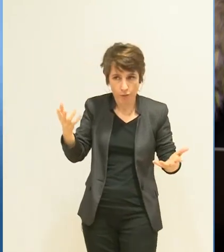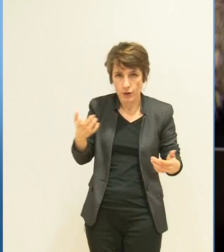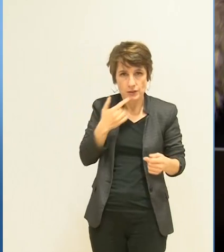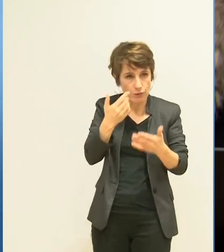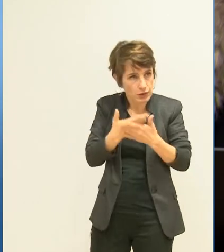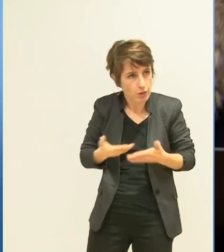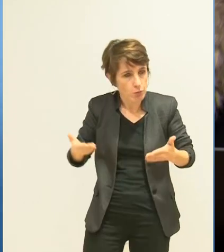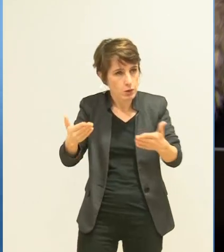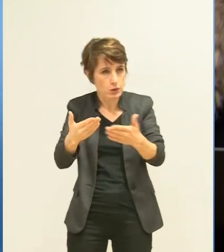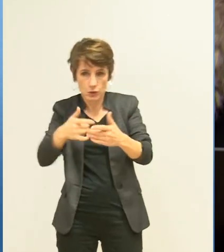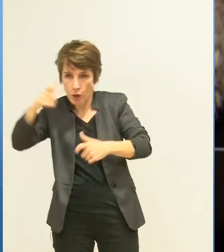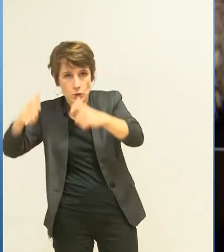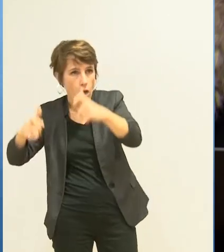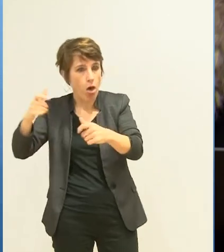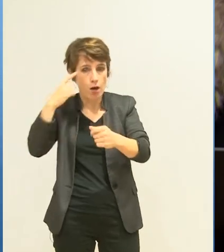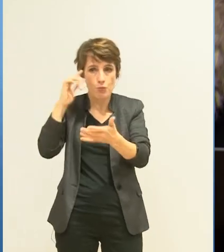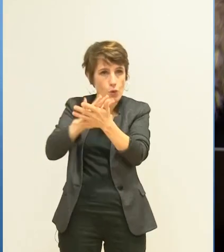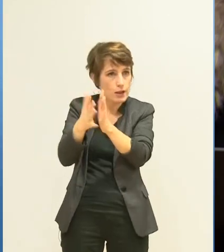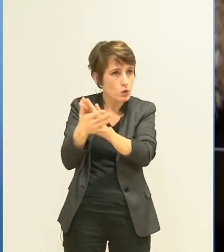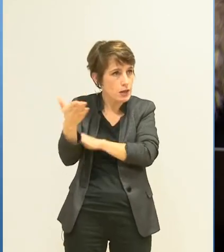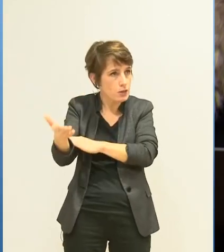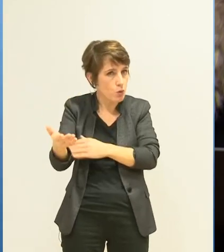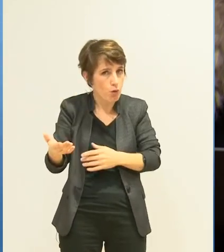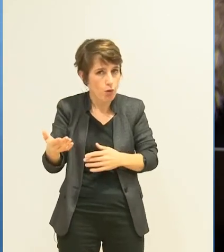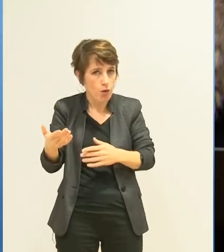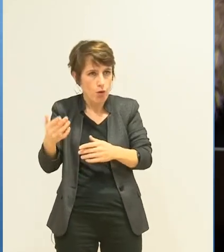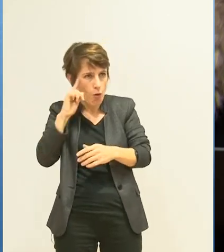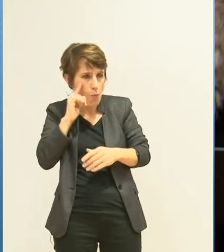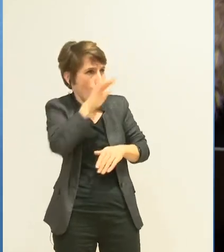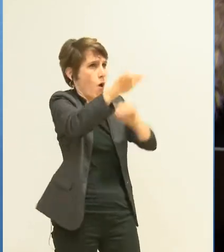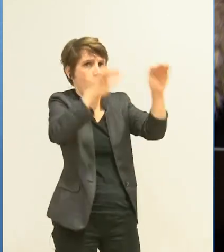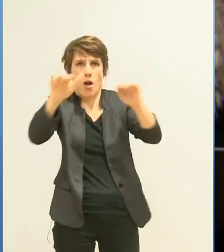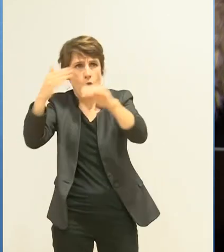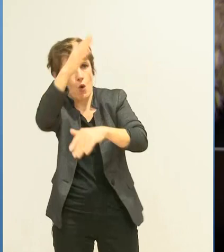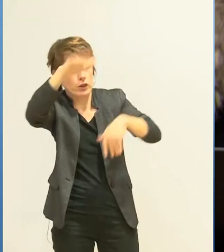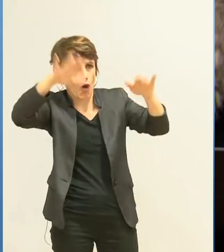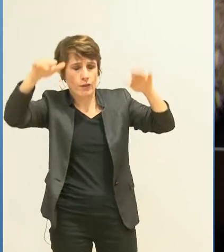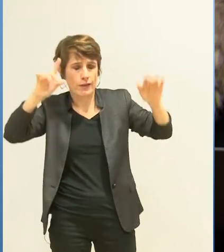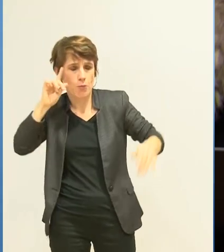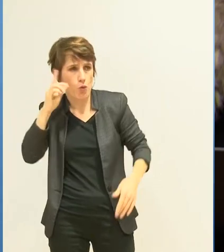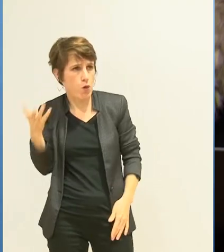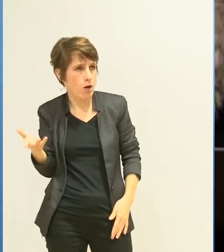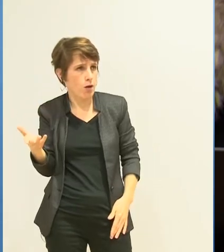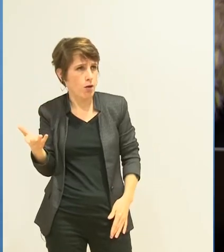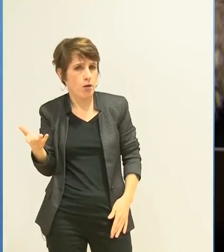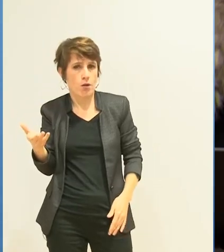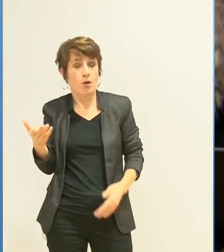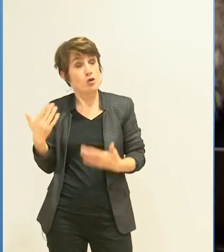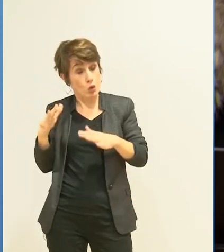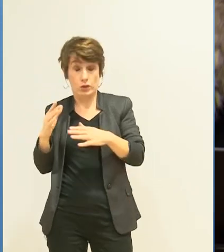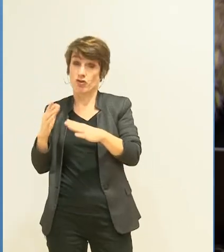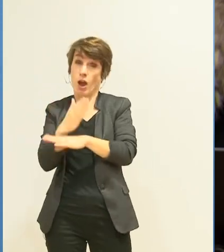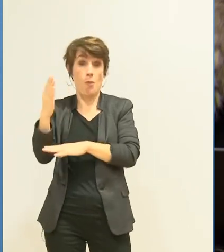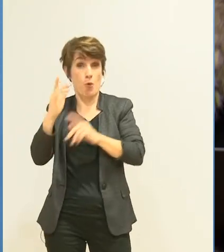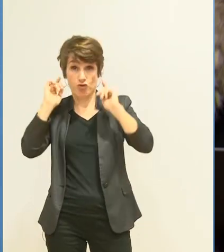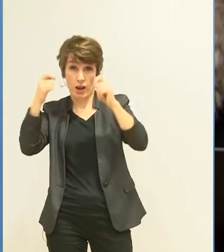des recours qui sont faits comment vous pouvez lancer un appel à projets dans ces conditions donc déjà évidemment pour ceux pour ce projet du coup on est minime